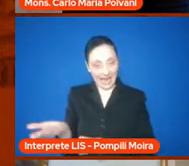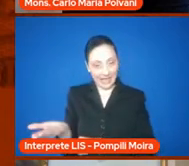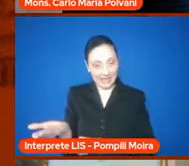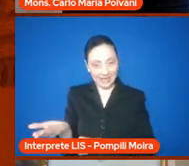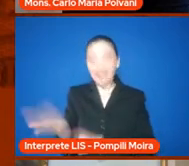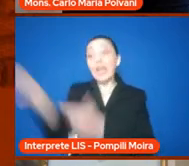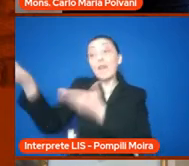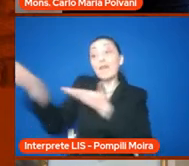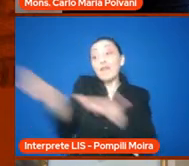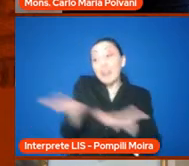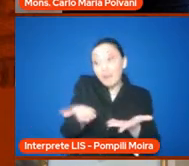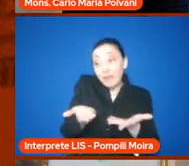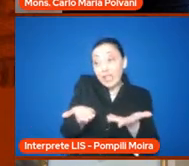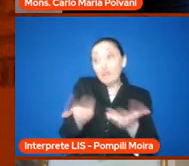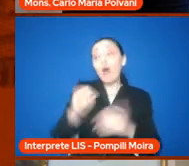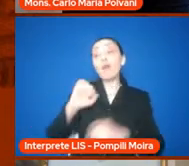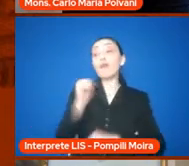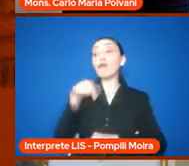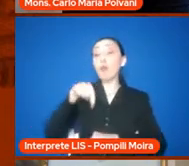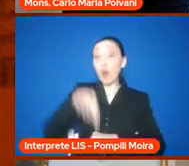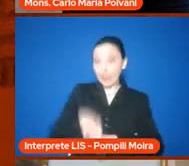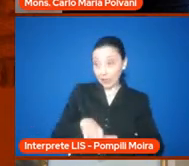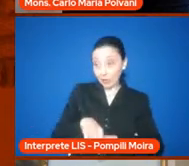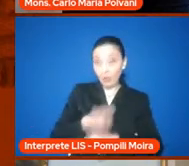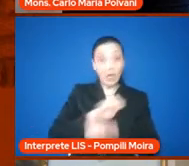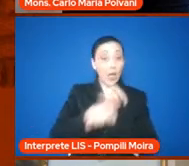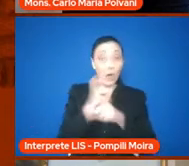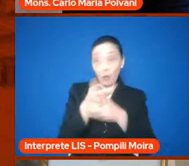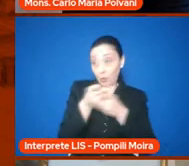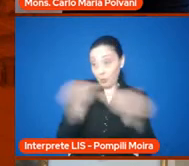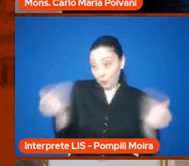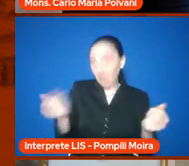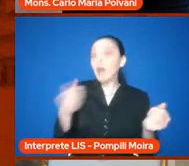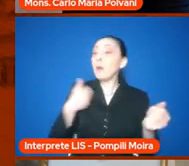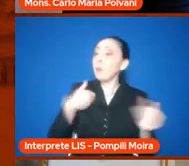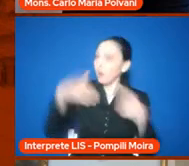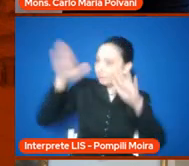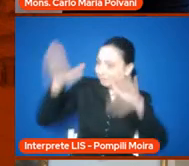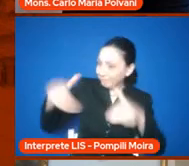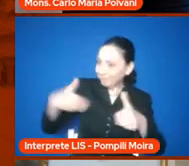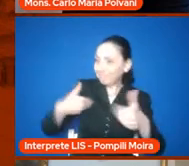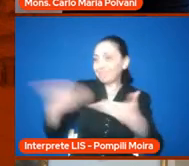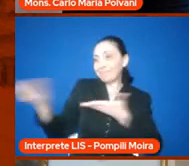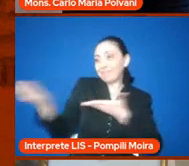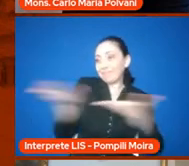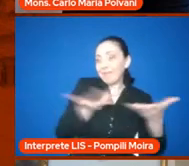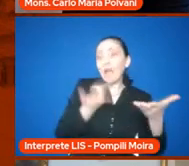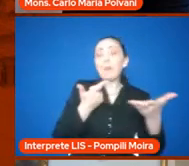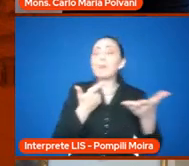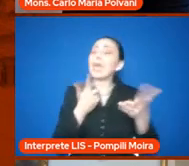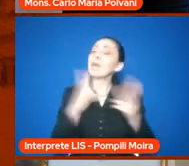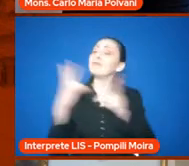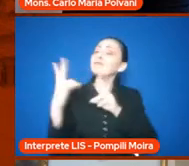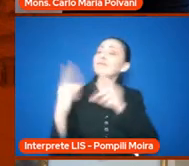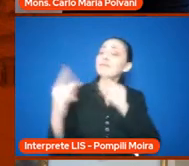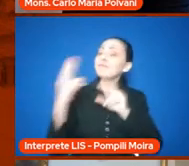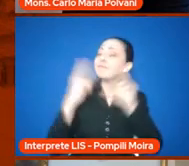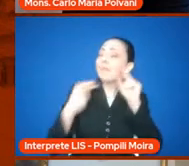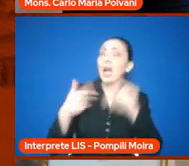Foligno, e non appena sarà possibile, per poter parlare insieme veramente di come ripensare questo futuro dopo